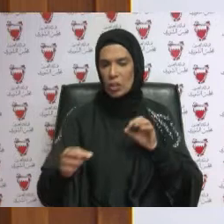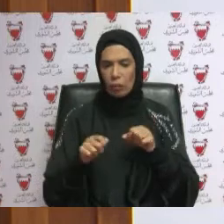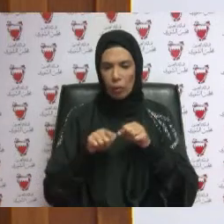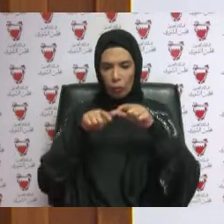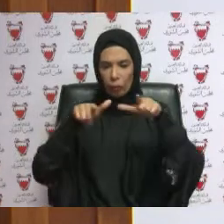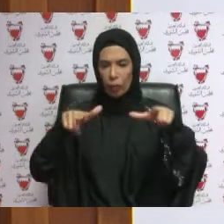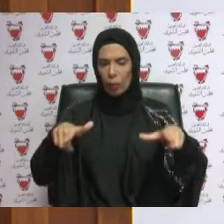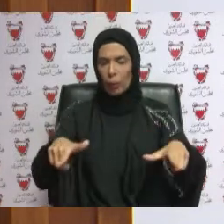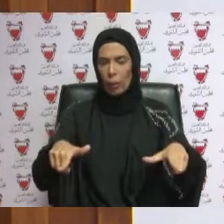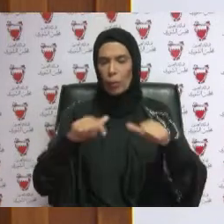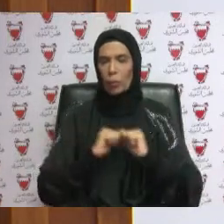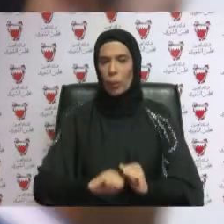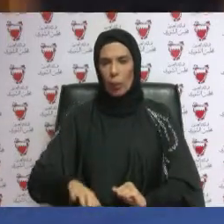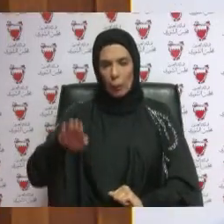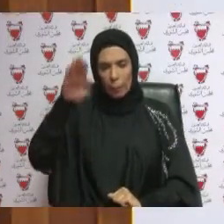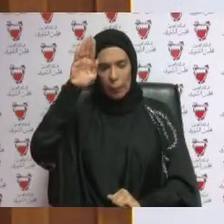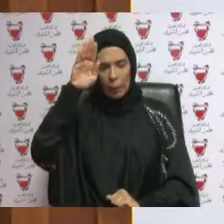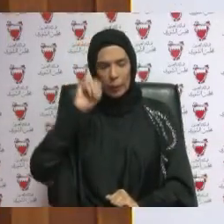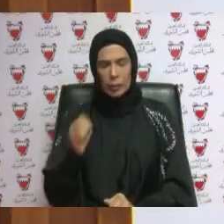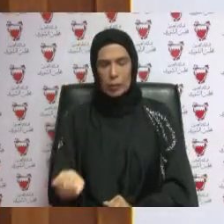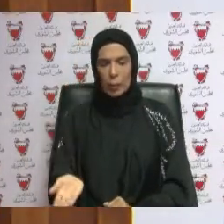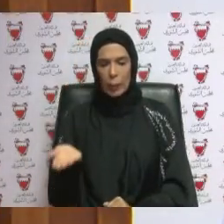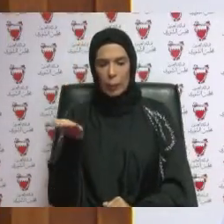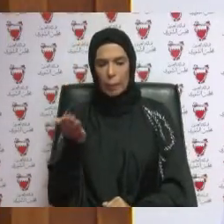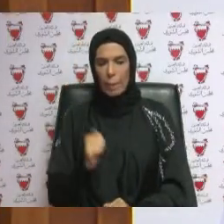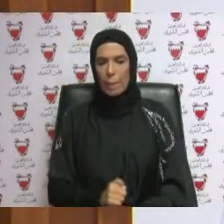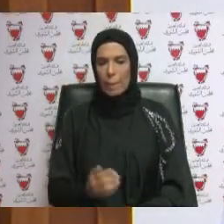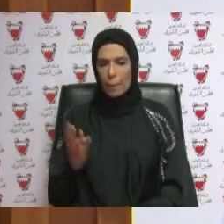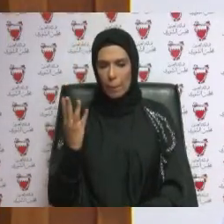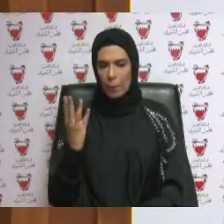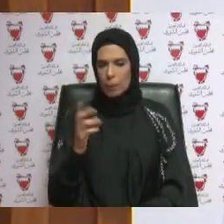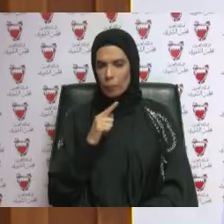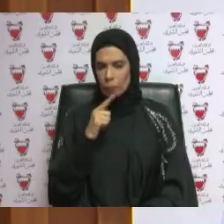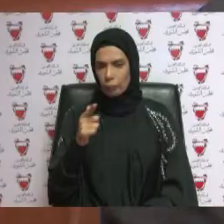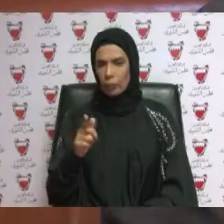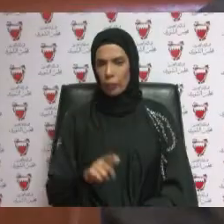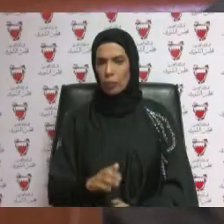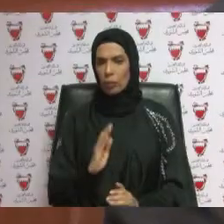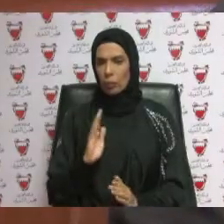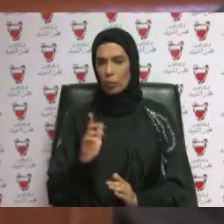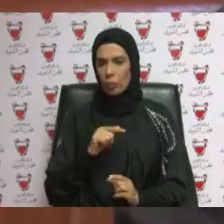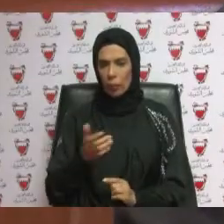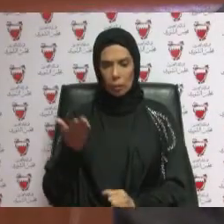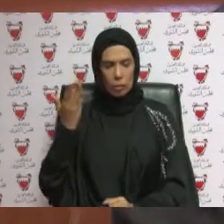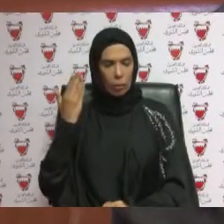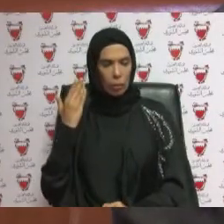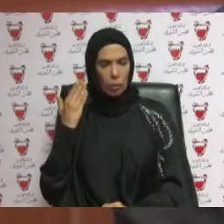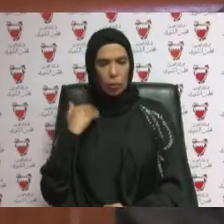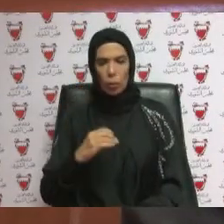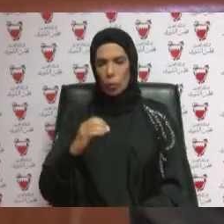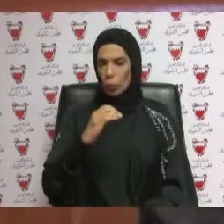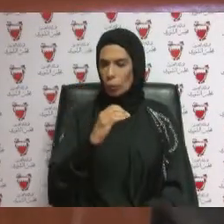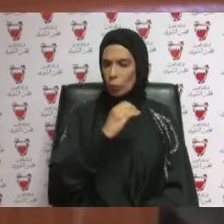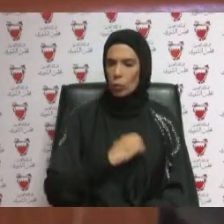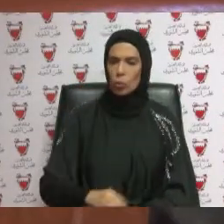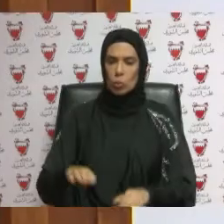في الصحافة المحلية حول الخطاب الملكي السامي. أربعة، اطلعت اللجنة على الخطابات الملكية السامية السابقة وردود مجلس الشورى عليها.